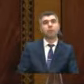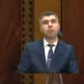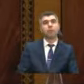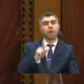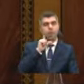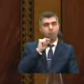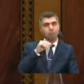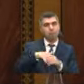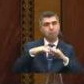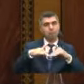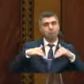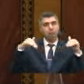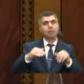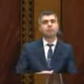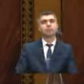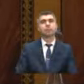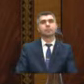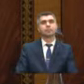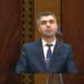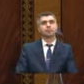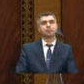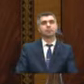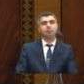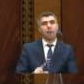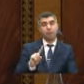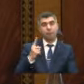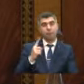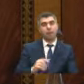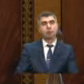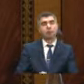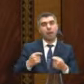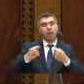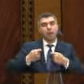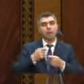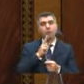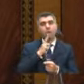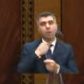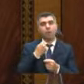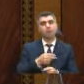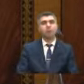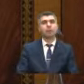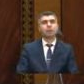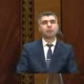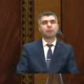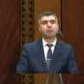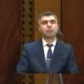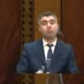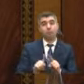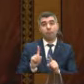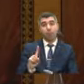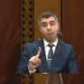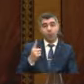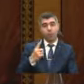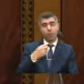النواب والنائبات المحترمين، بداية السيد رئيس الحكومة نريد أو نود تهنئتكم على